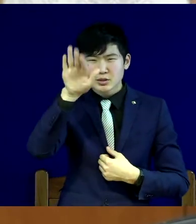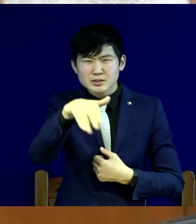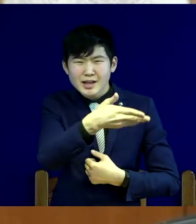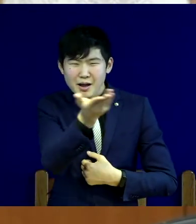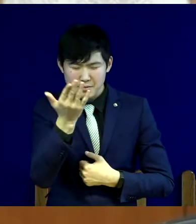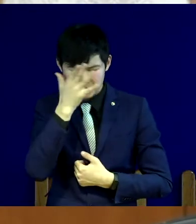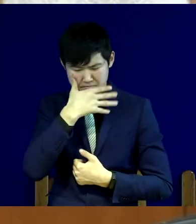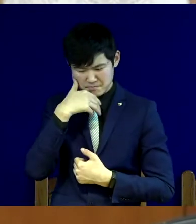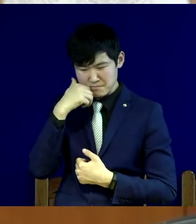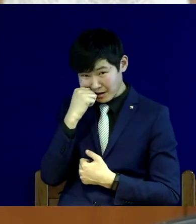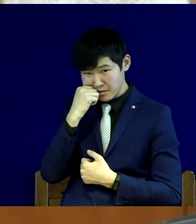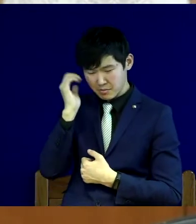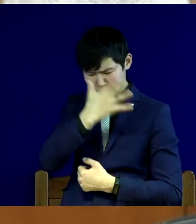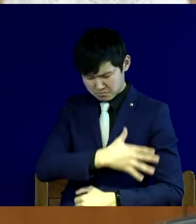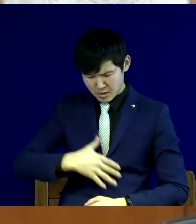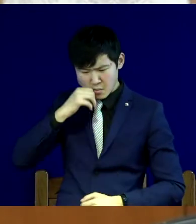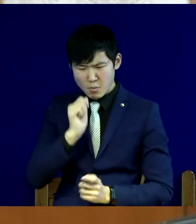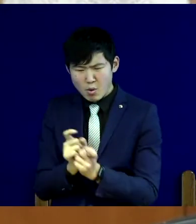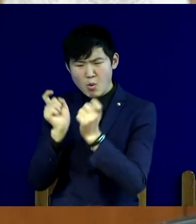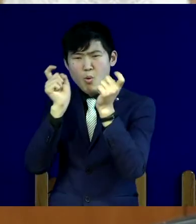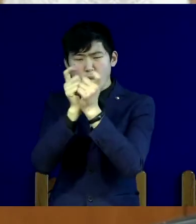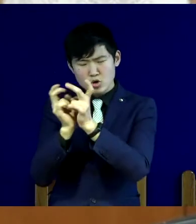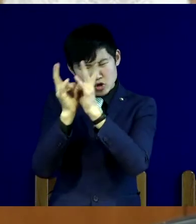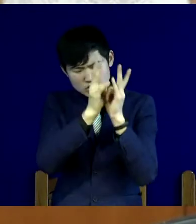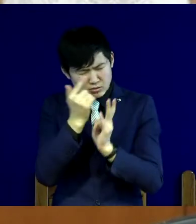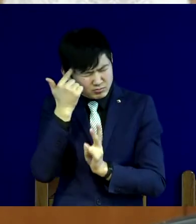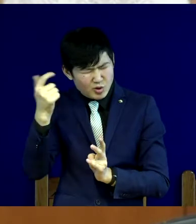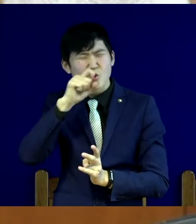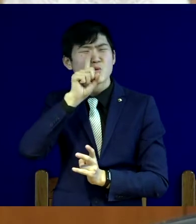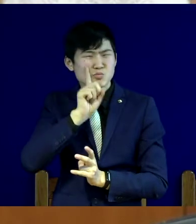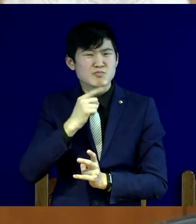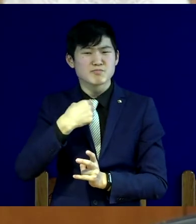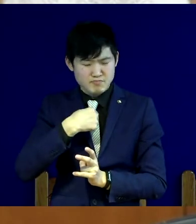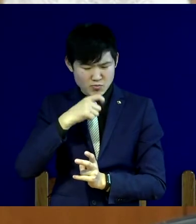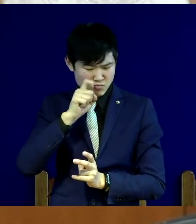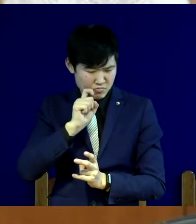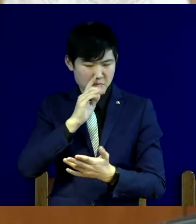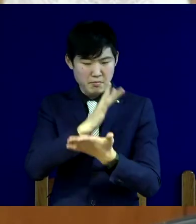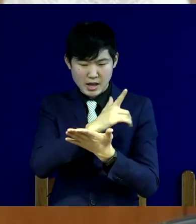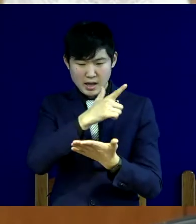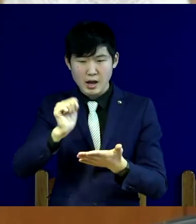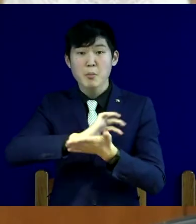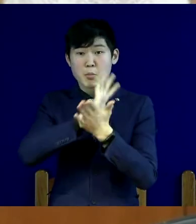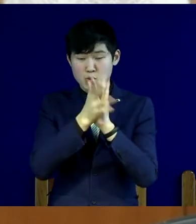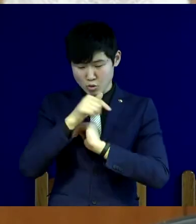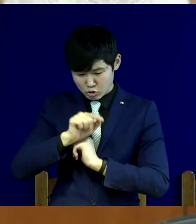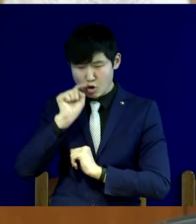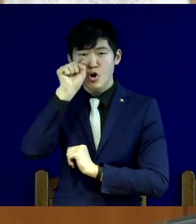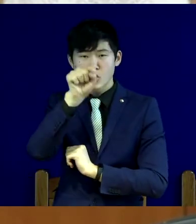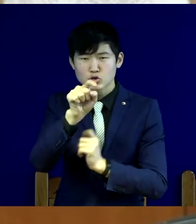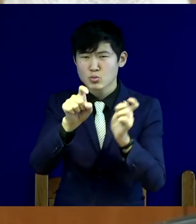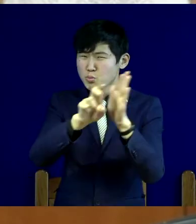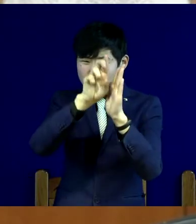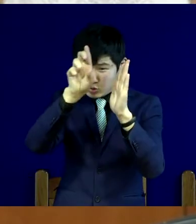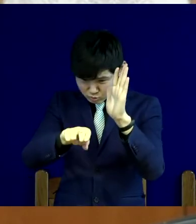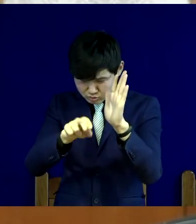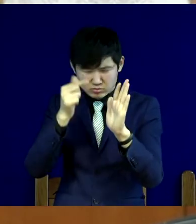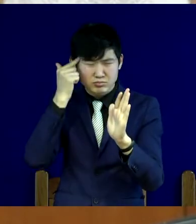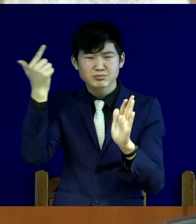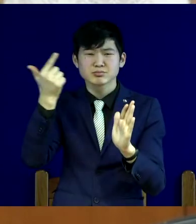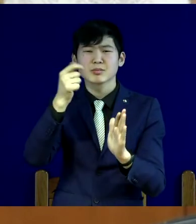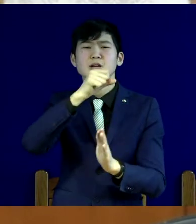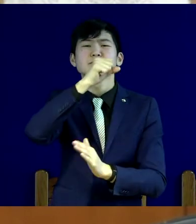가서 만나 서교 자고 싶은 마음이 간절하지만 은 에 지금은 갈 수도 없어서 제 안타깝습니다